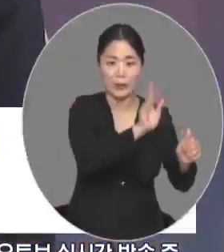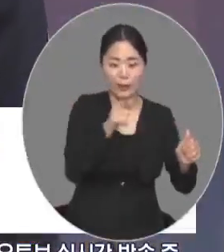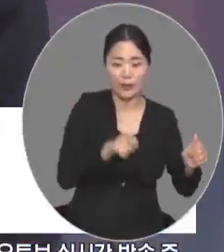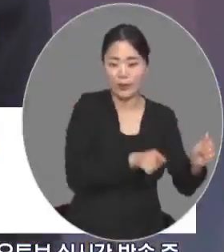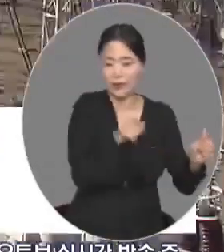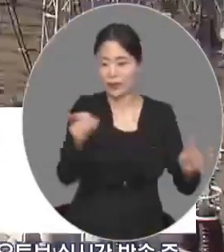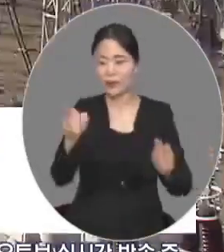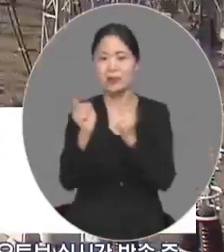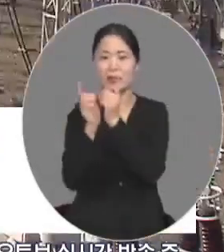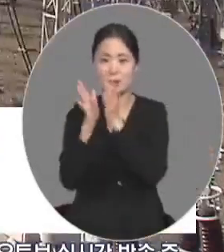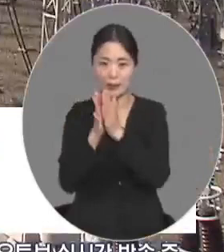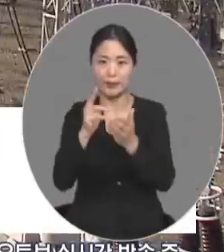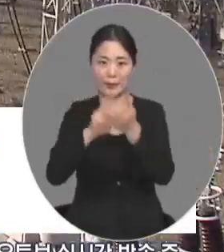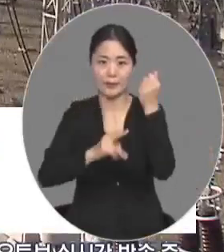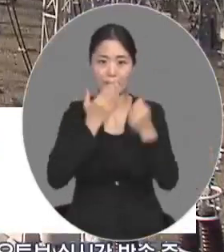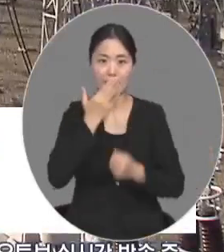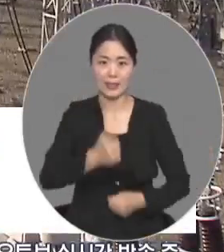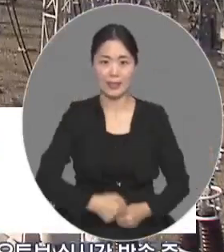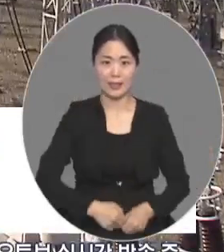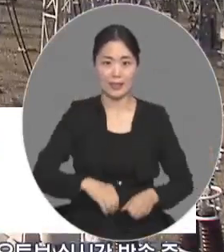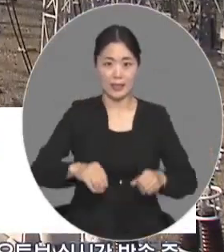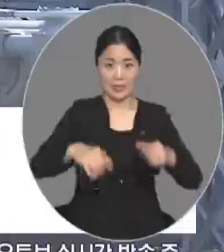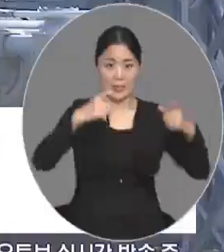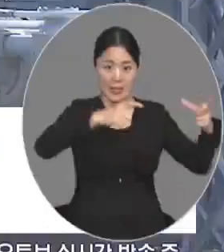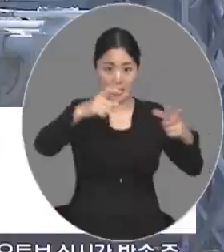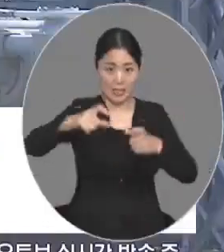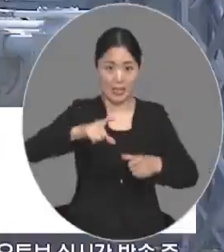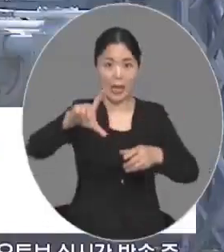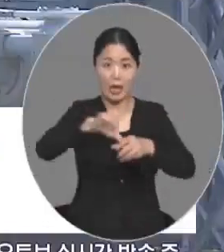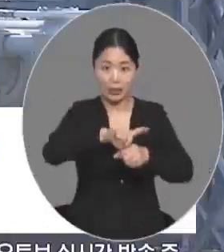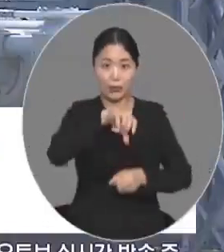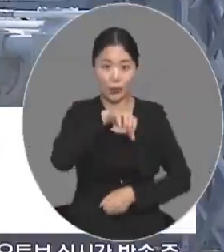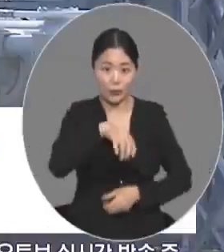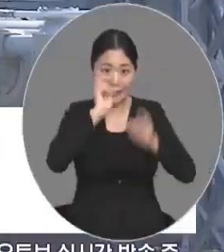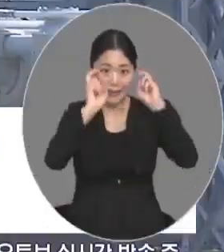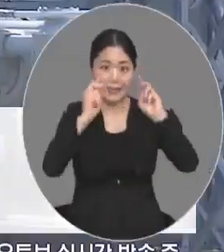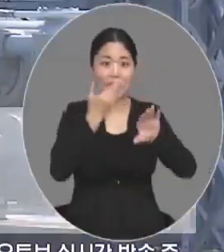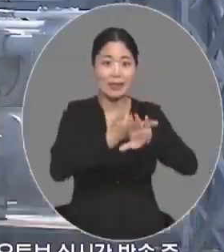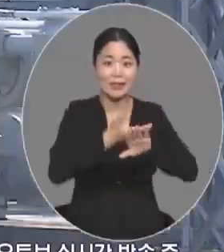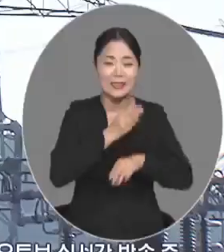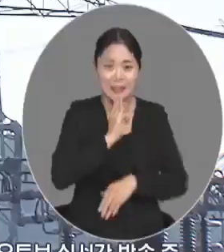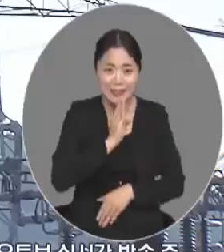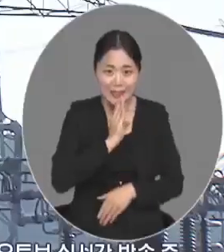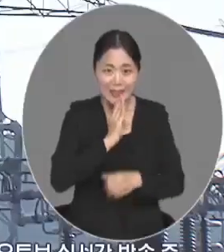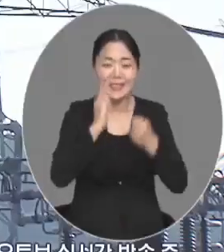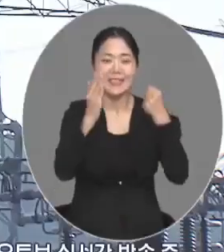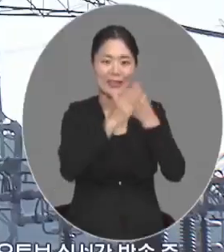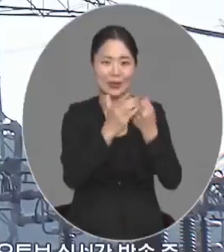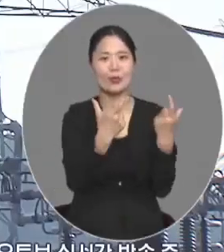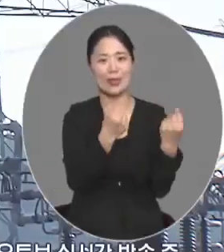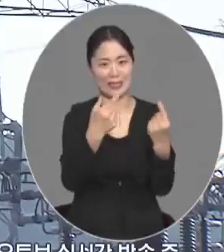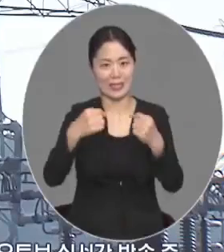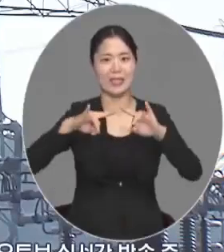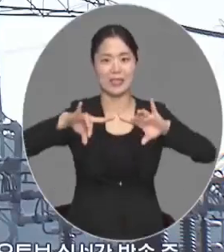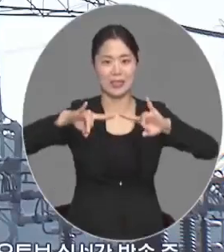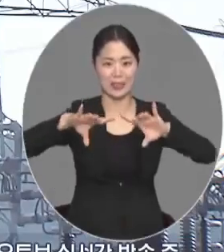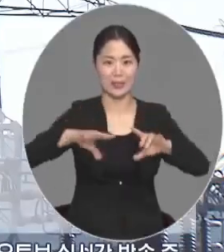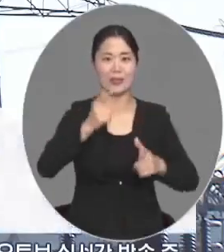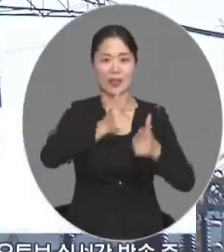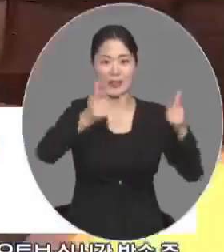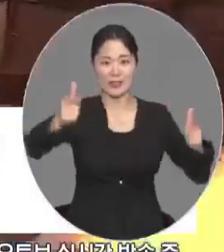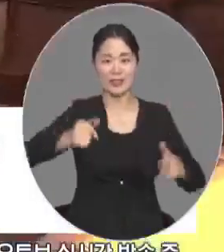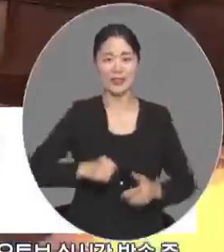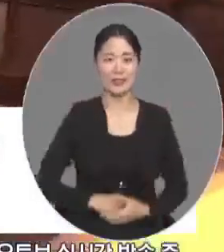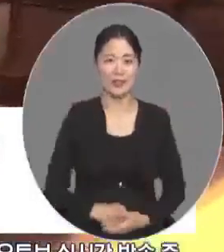있습니다. 지역별 가스 공급 업체가 다른 것처럼 지역마다 전력 공급 업체가 생기는 겁니다. 전력 사용량이